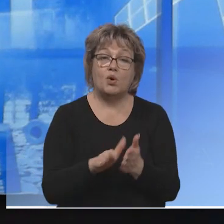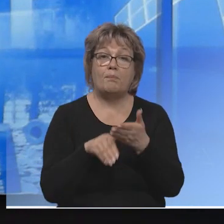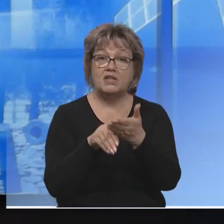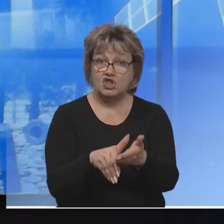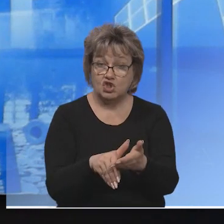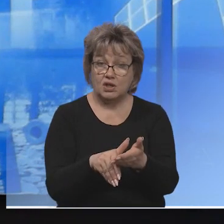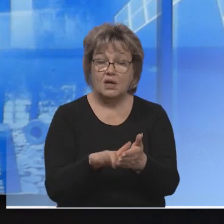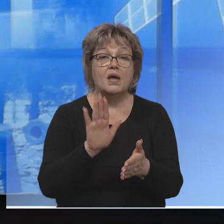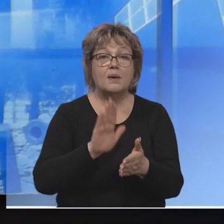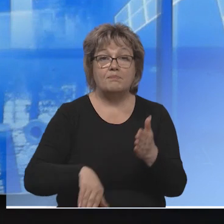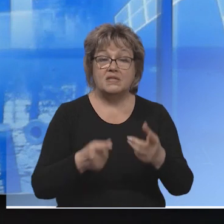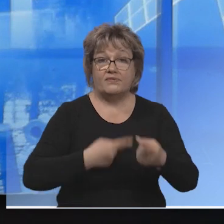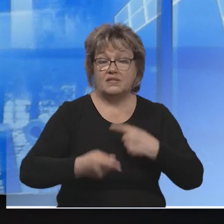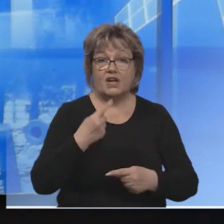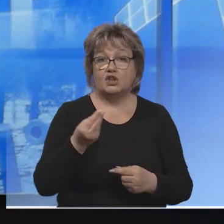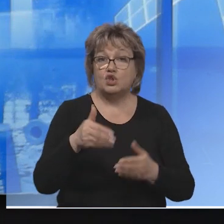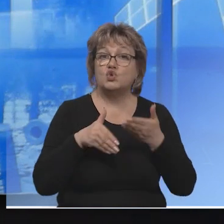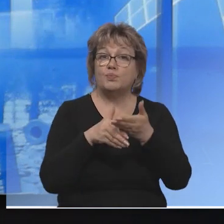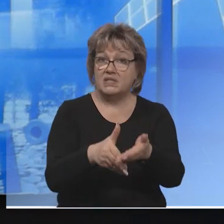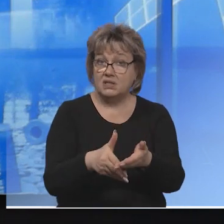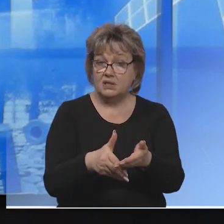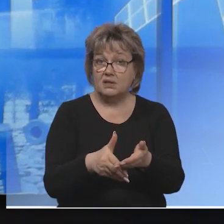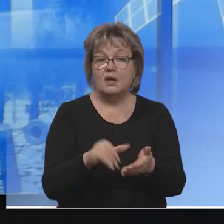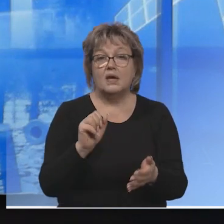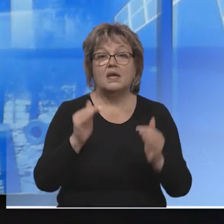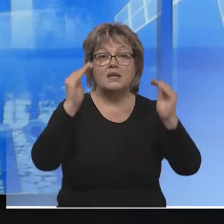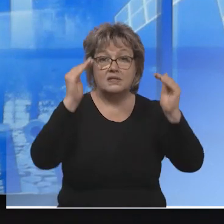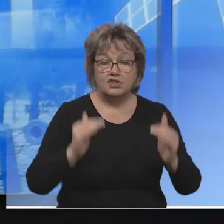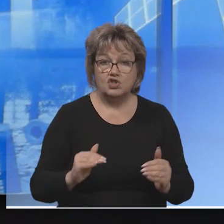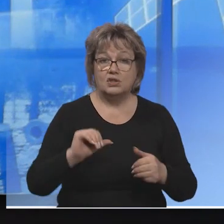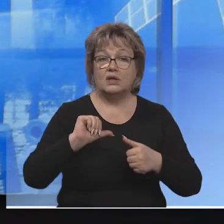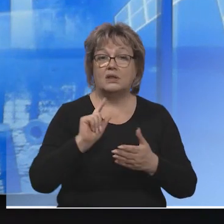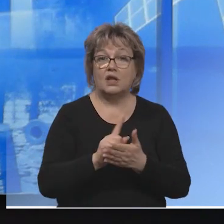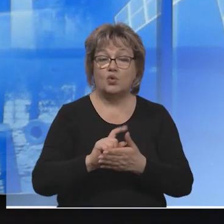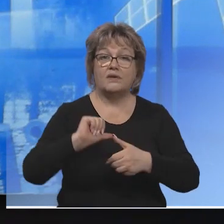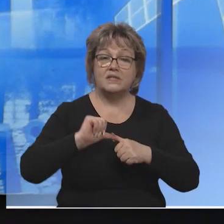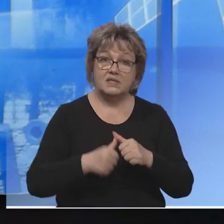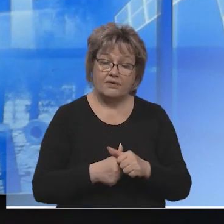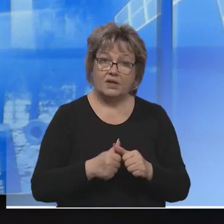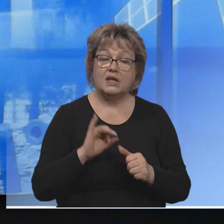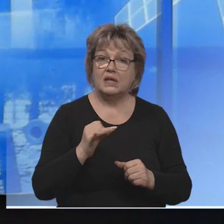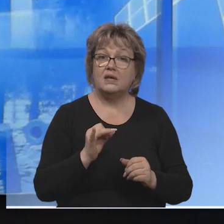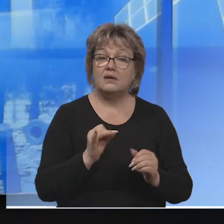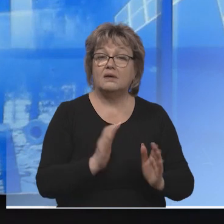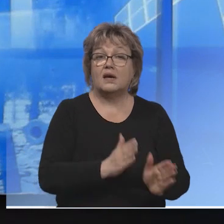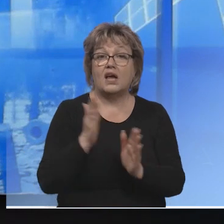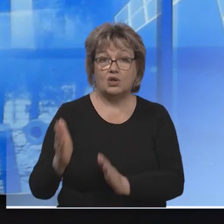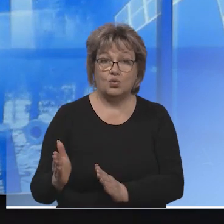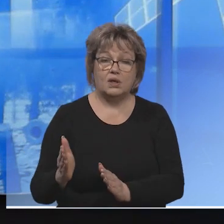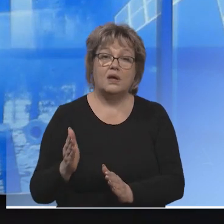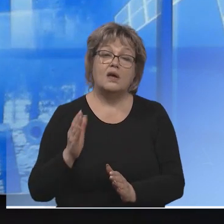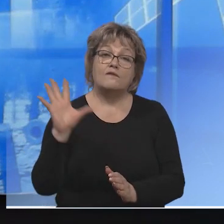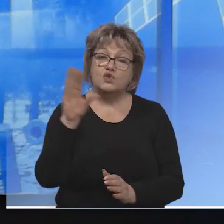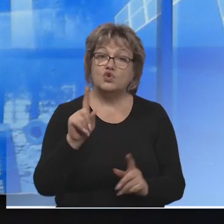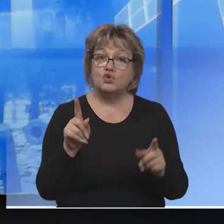прямой поддержки, то есть безвозвратные субсидии и пониженные налоговые ставки и налоговые каникулы. Все,